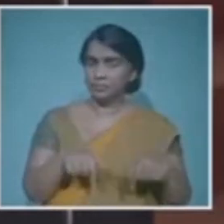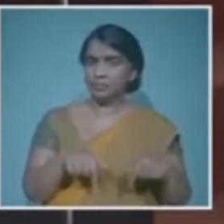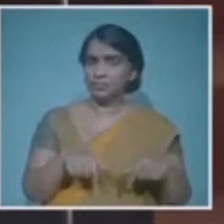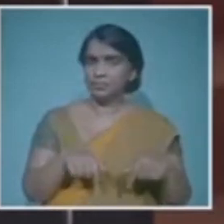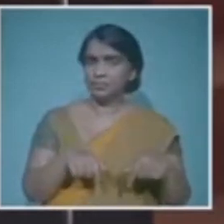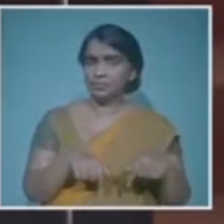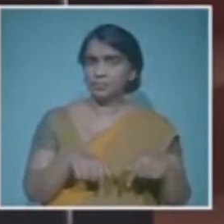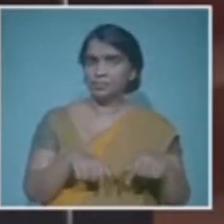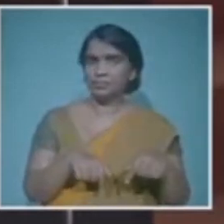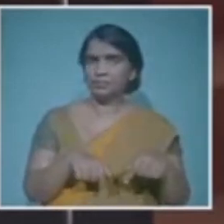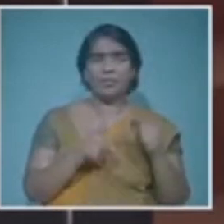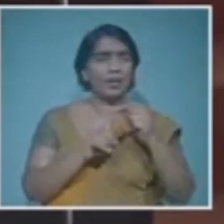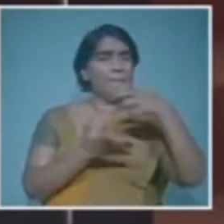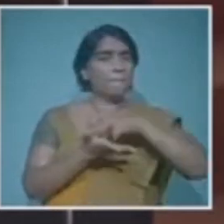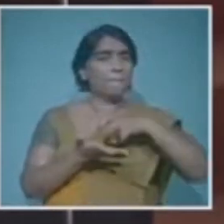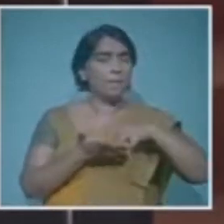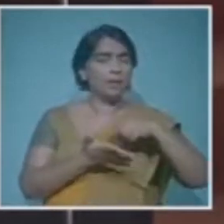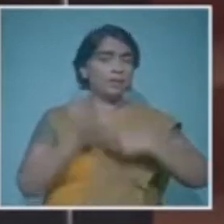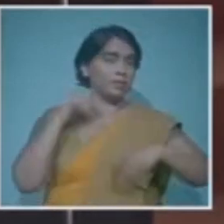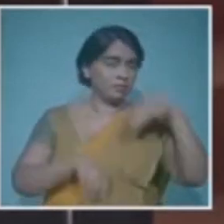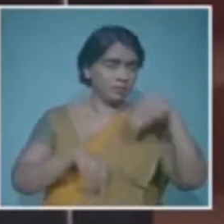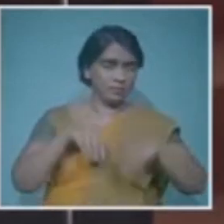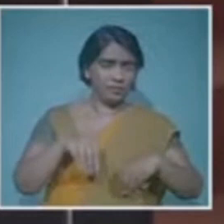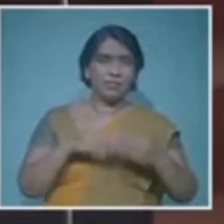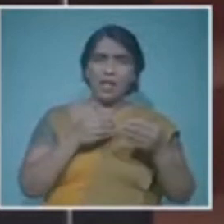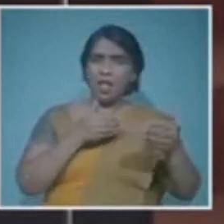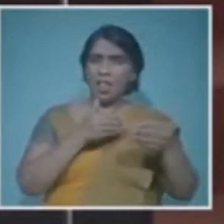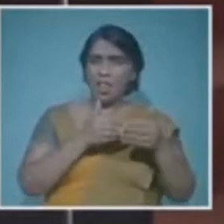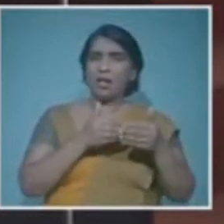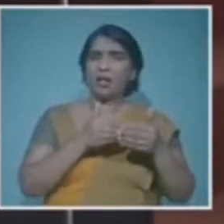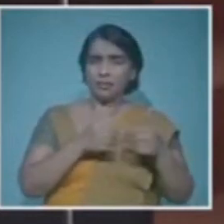දැන් පළාත් පාලන මැතිවරණය අභියස අපි ඉන්නේ.